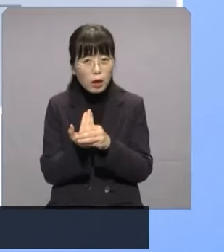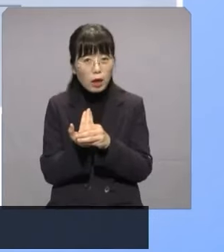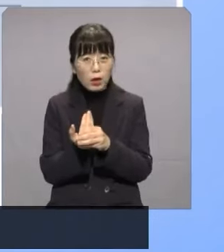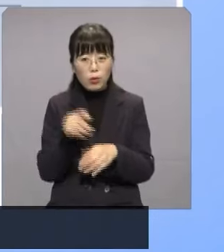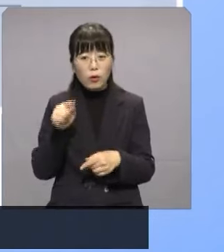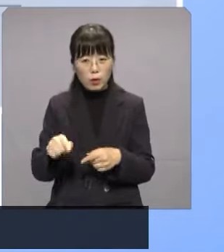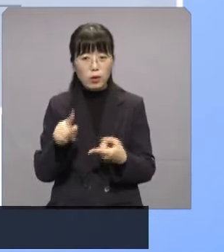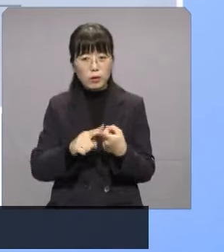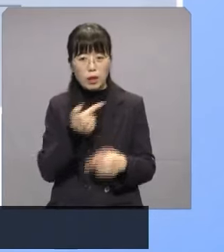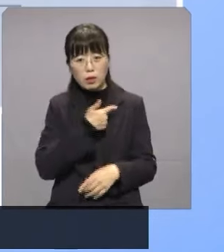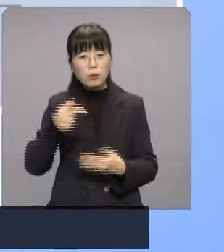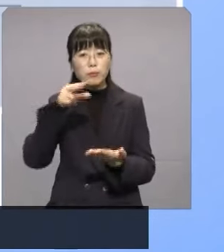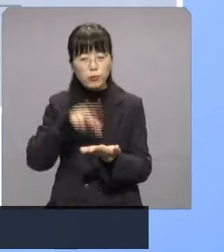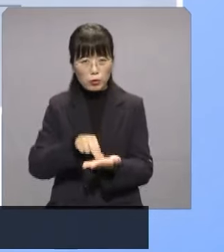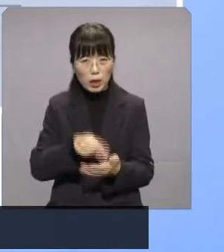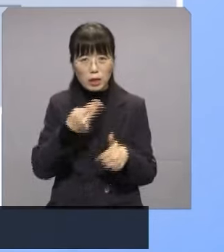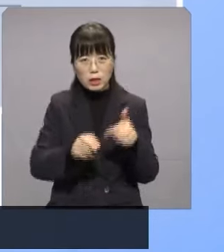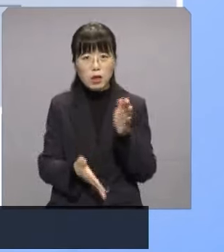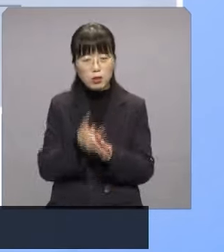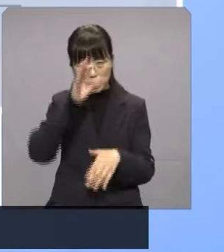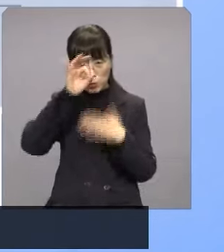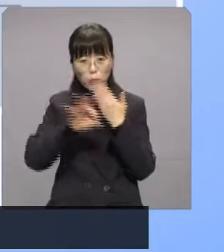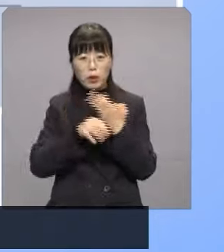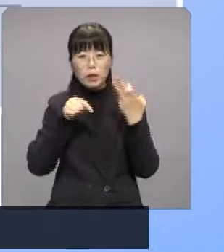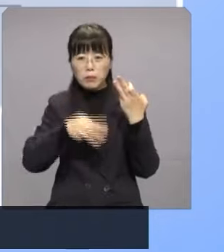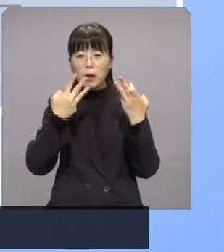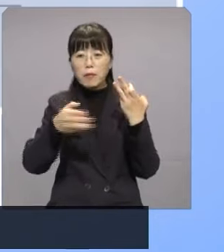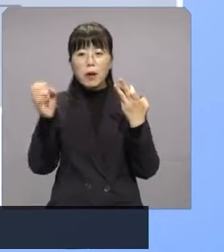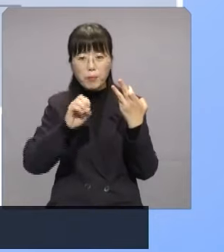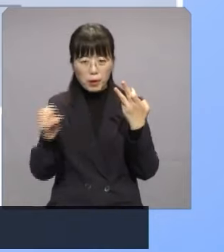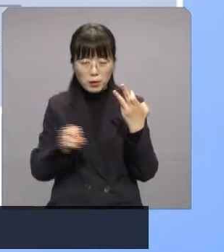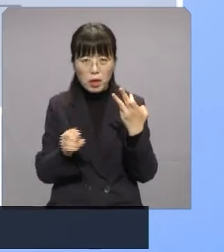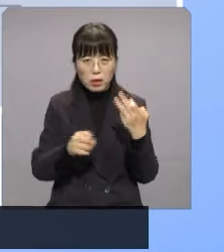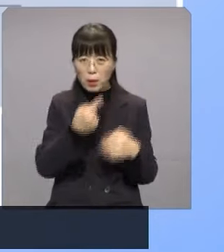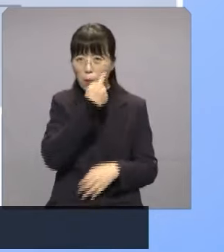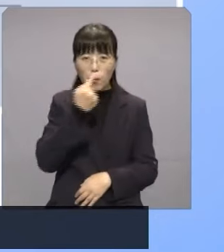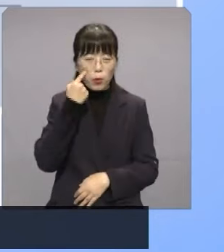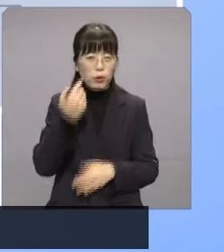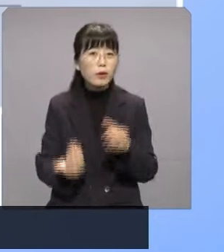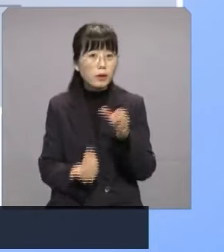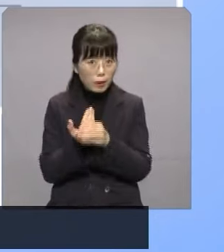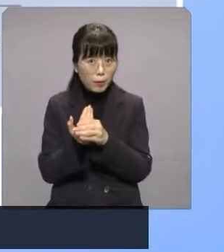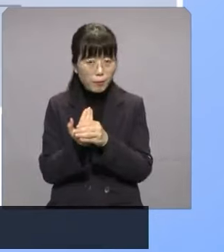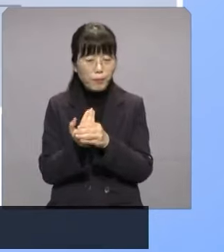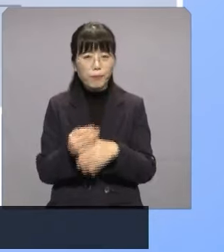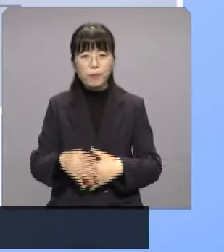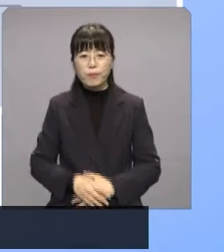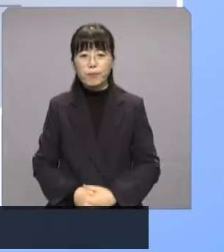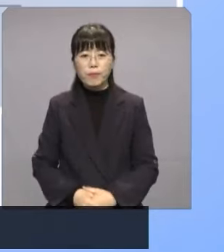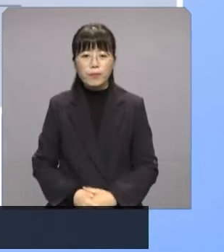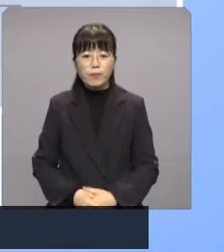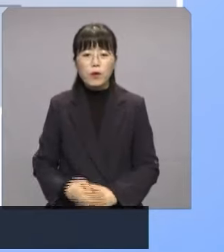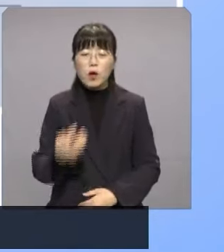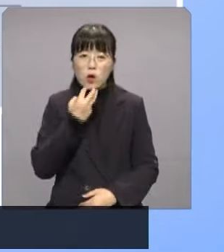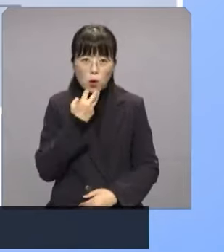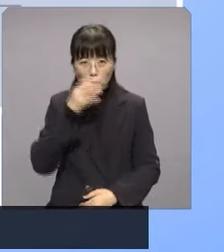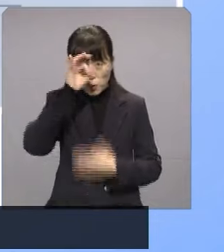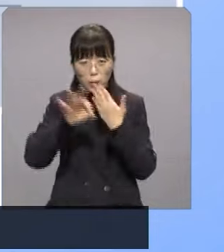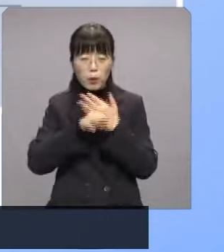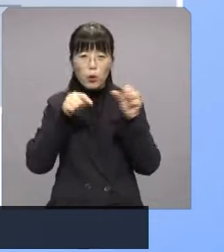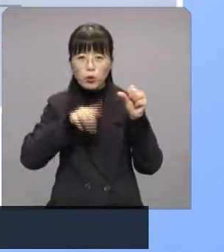더큰 문제라고 할 수가 있습니다. 인천시의 경우는 13.3%의 보증 사고가 발생을 하고 있습니다. 서울 같은